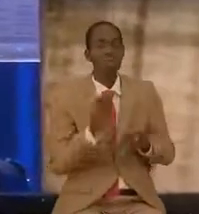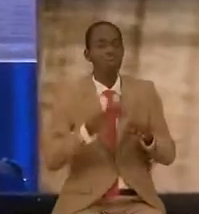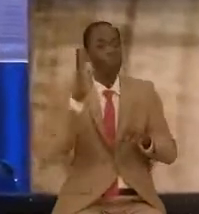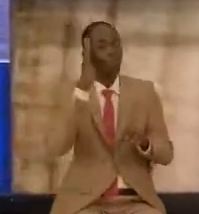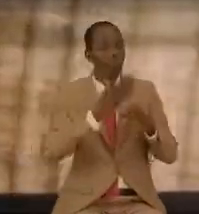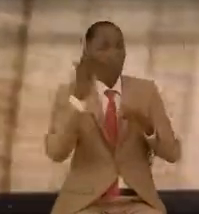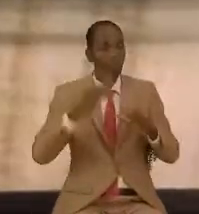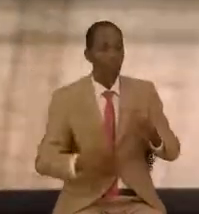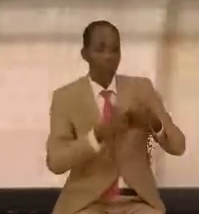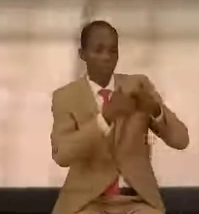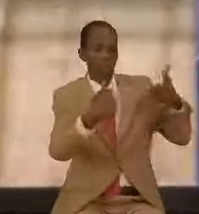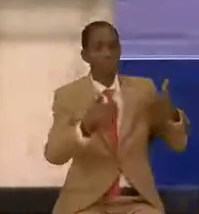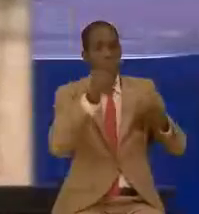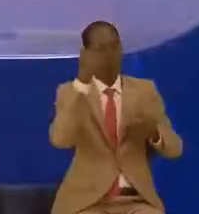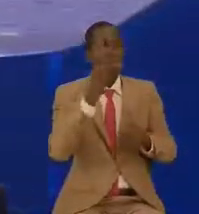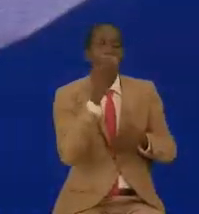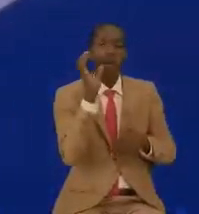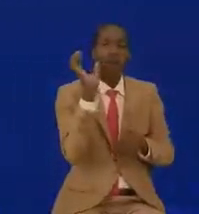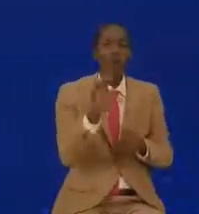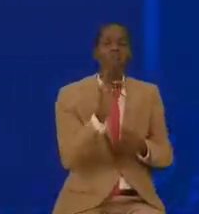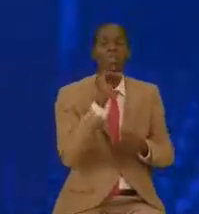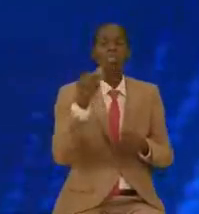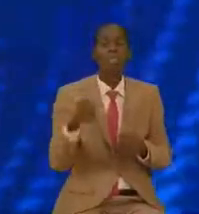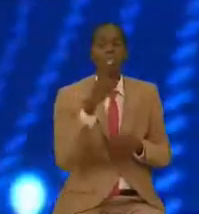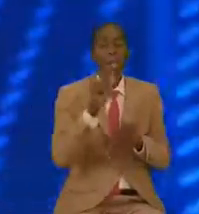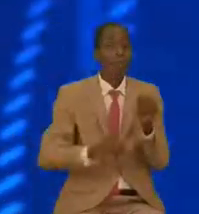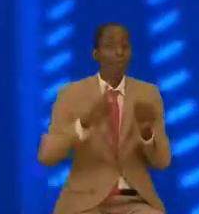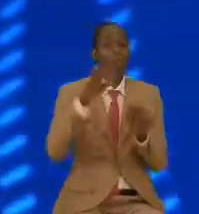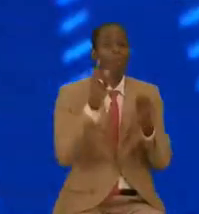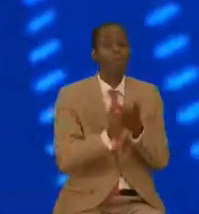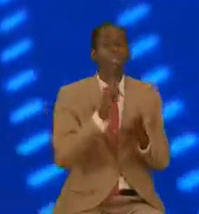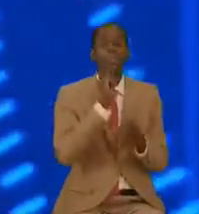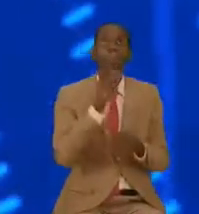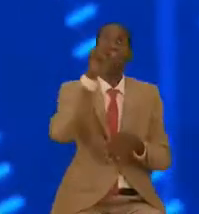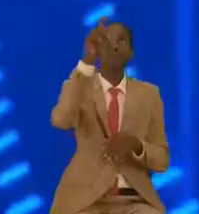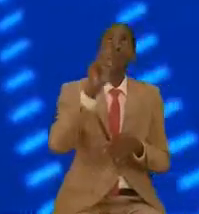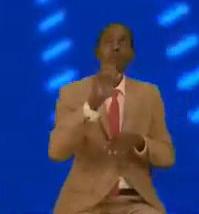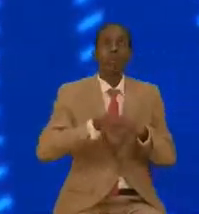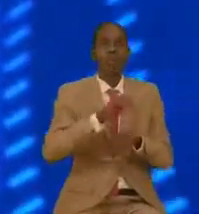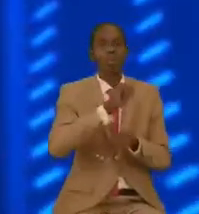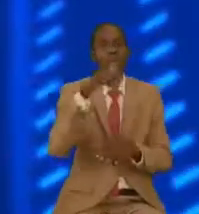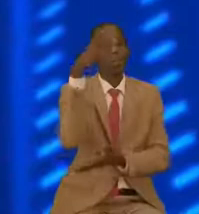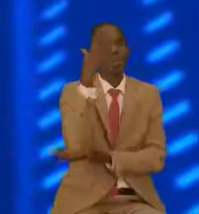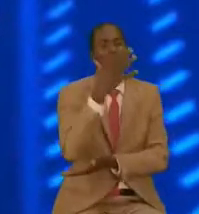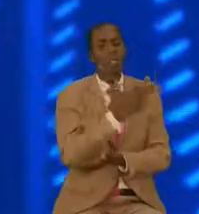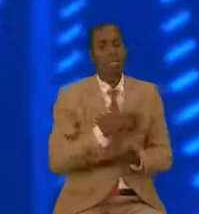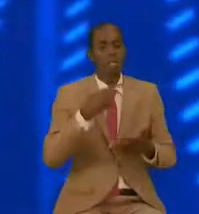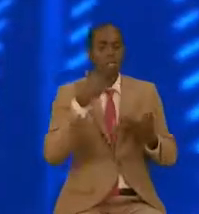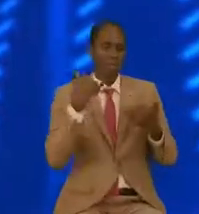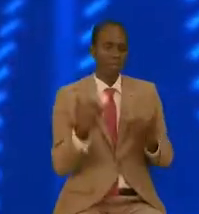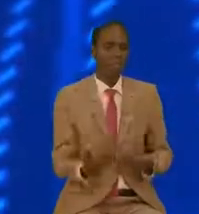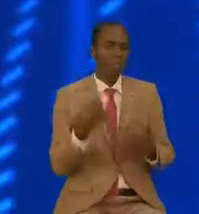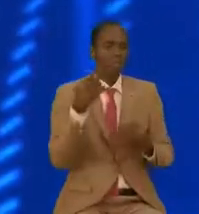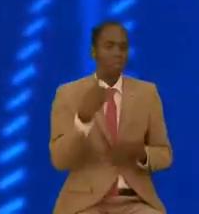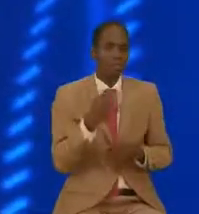vont le désavouer parce que maudit est quiconque est pendu au bois. Et maintenant, c'est dit